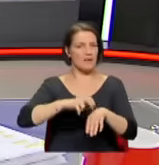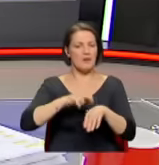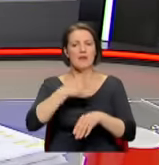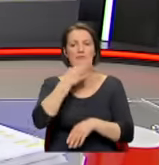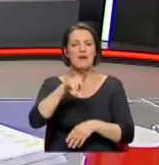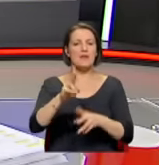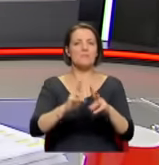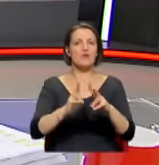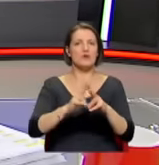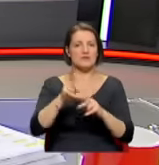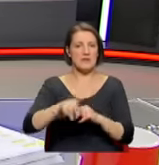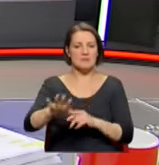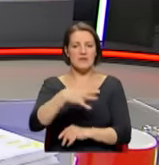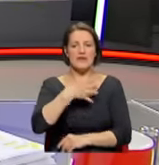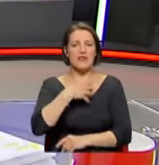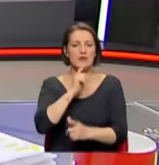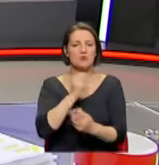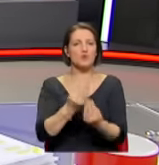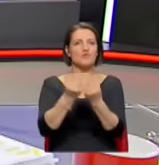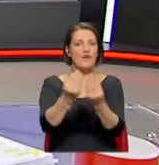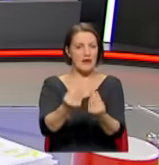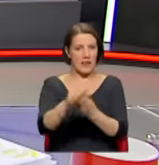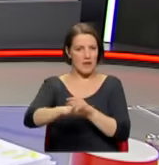Emekli polislerimizin kendilerine söz verilen